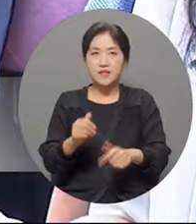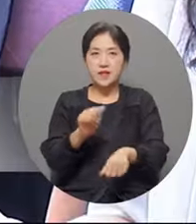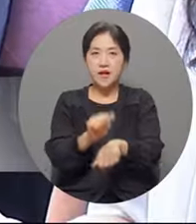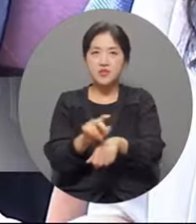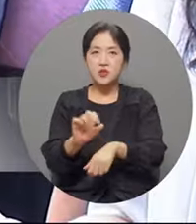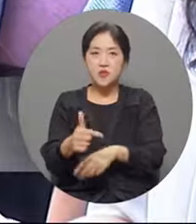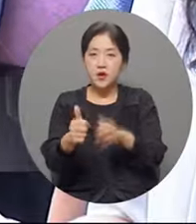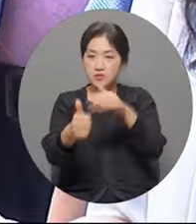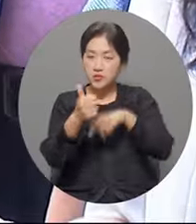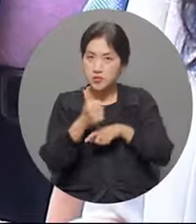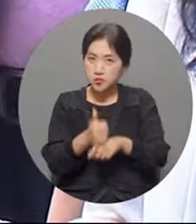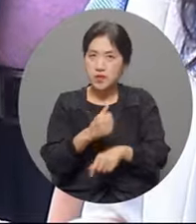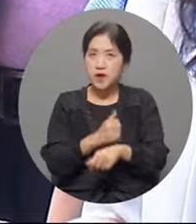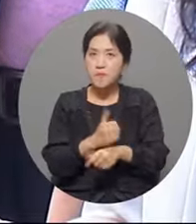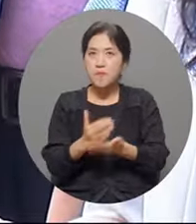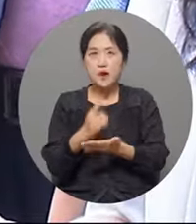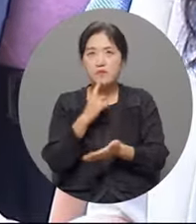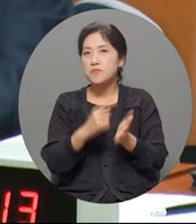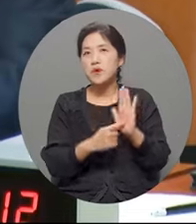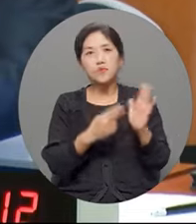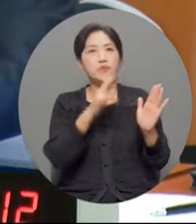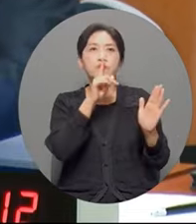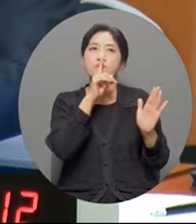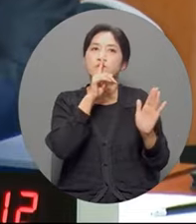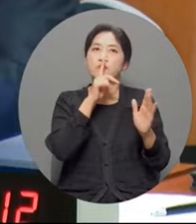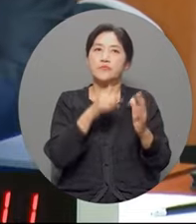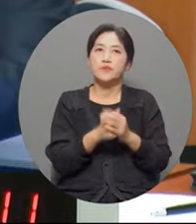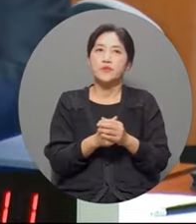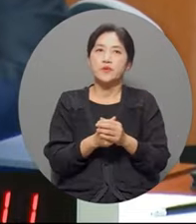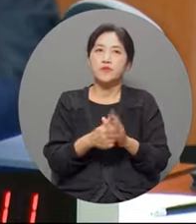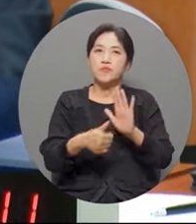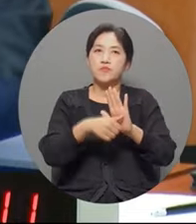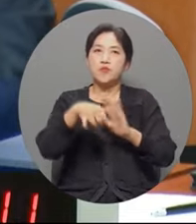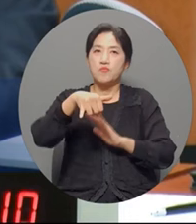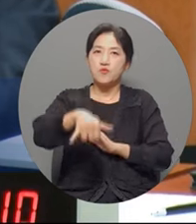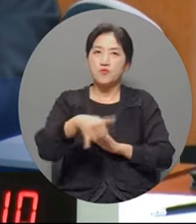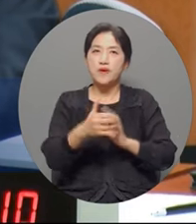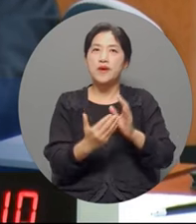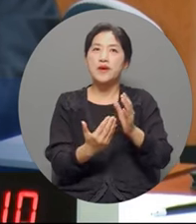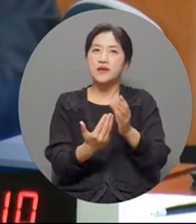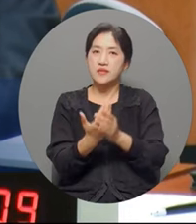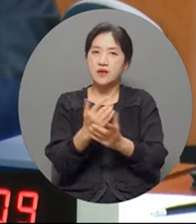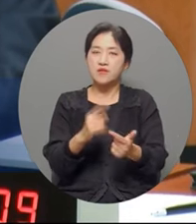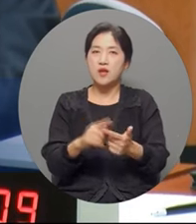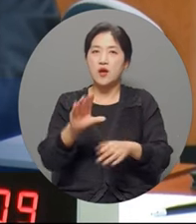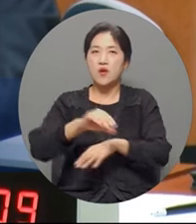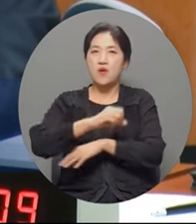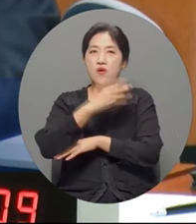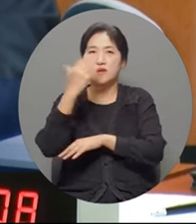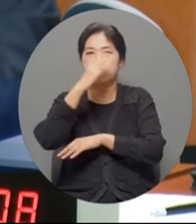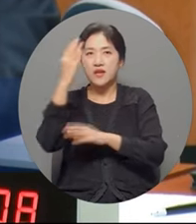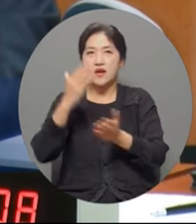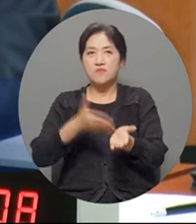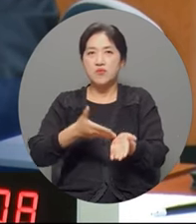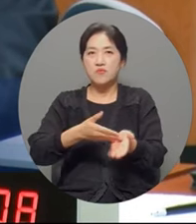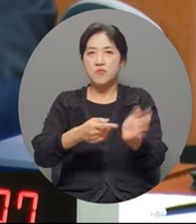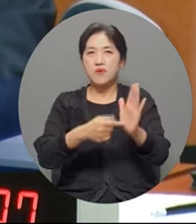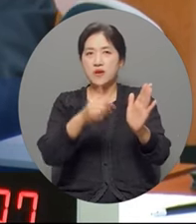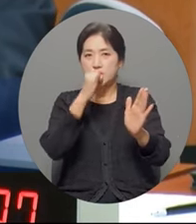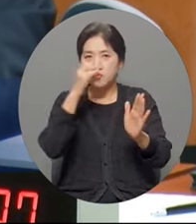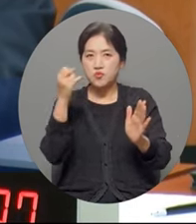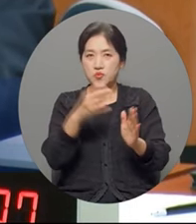조사 여부도 밝히지 않습니다 에대 이미 언론에서 다 보도가 되고